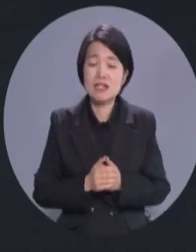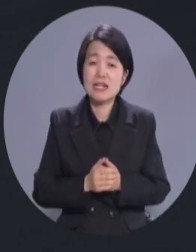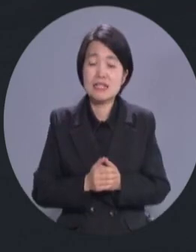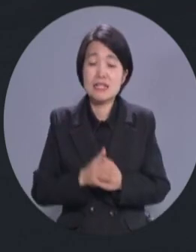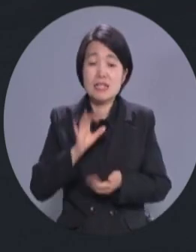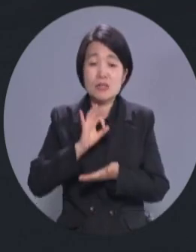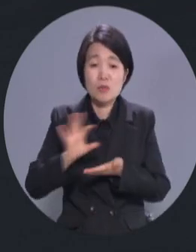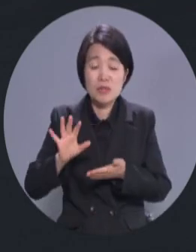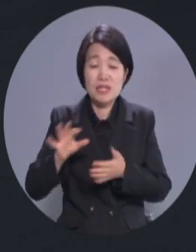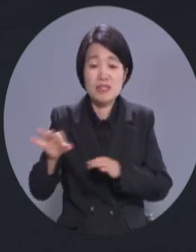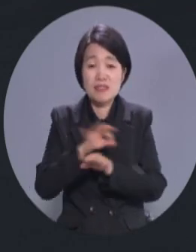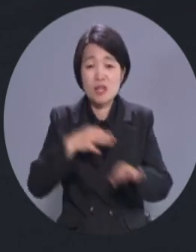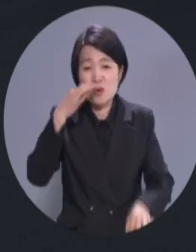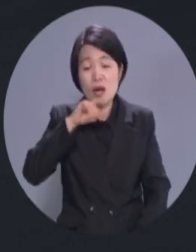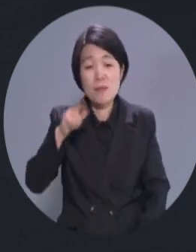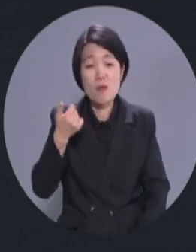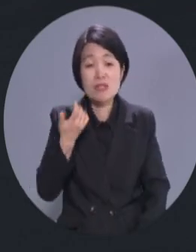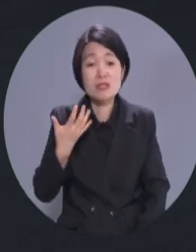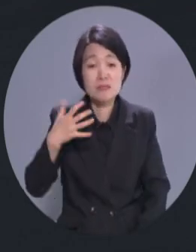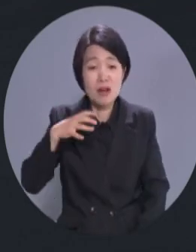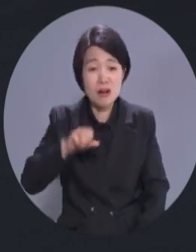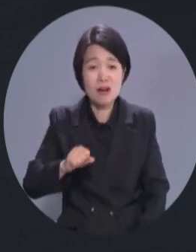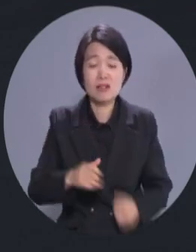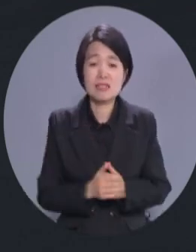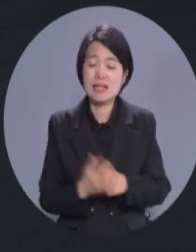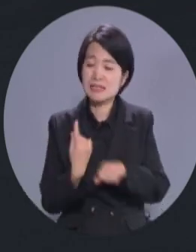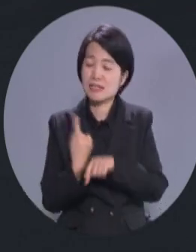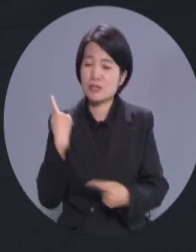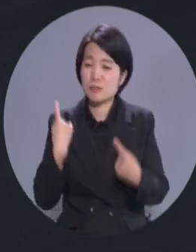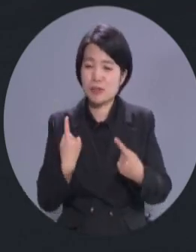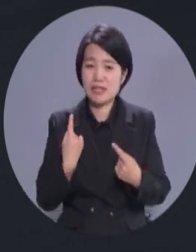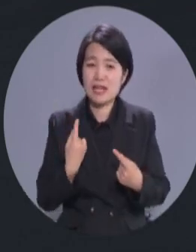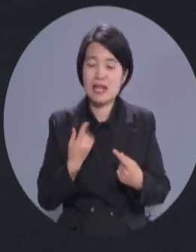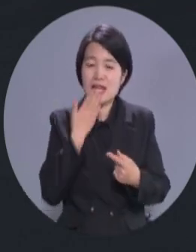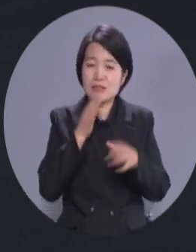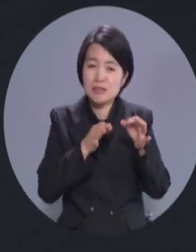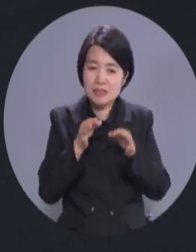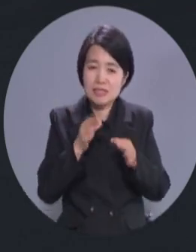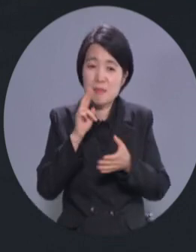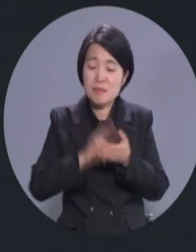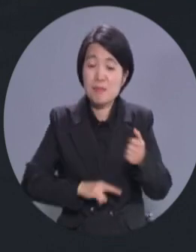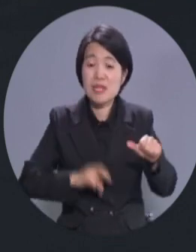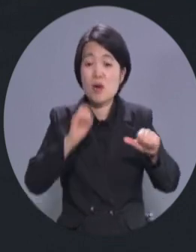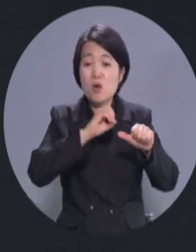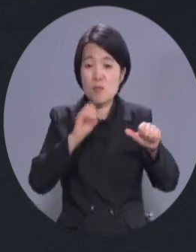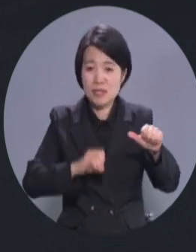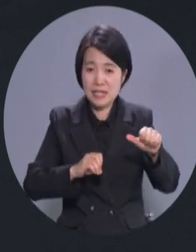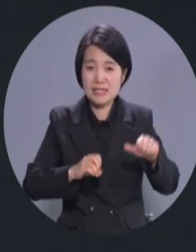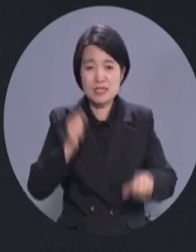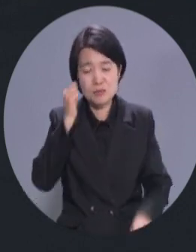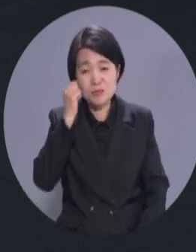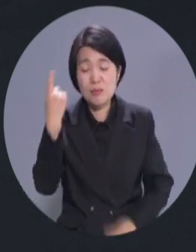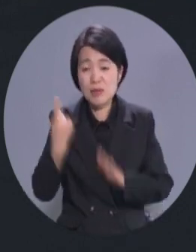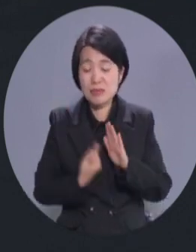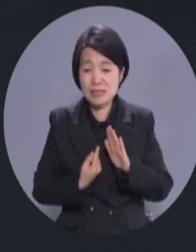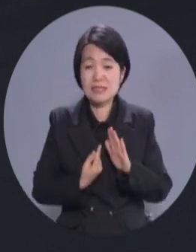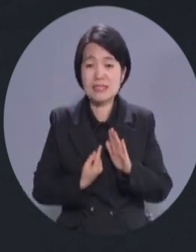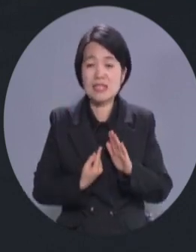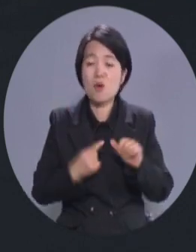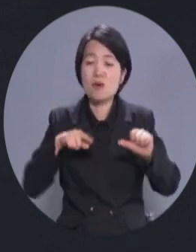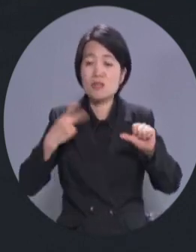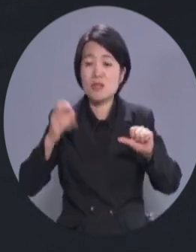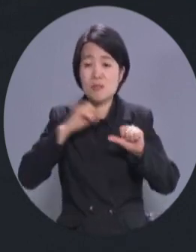지출 경제 효과가 150억 원에 이르고 전년 대비 식음료업 소비는 5% 숙박 방문자수는